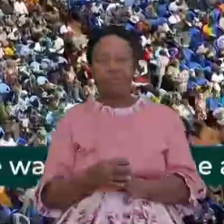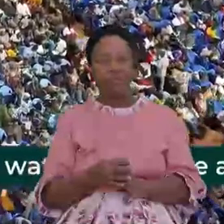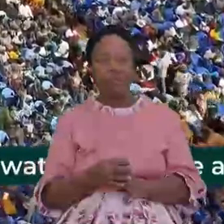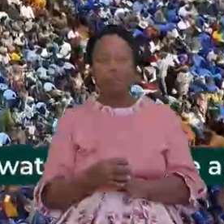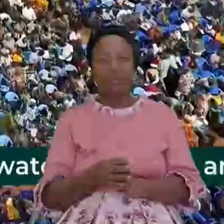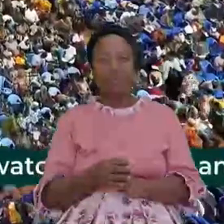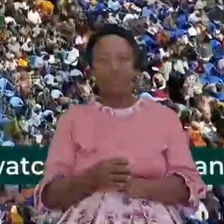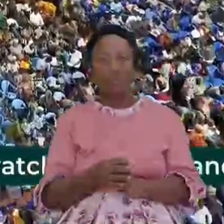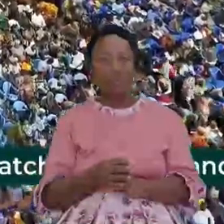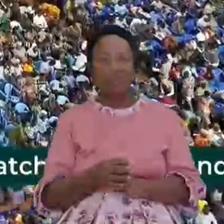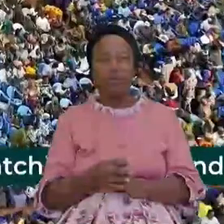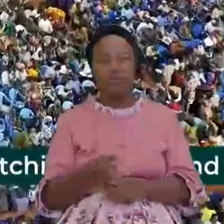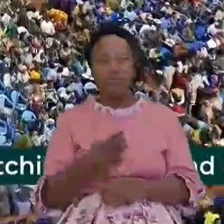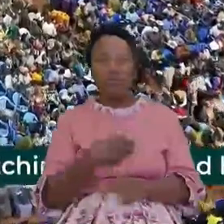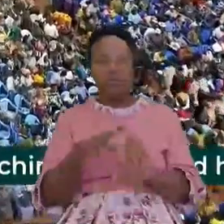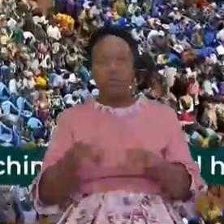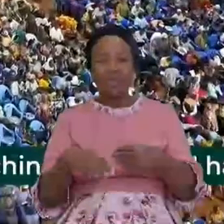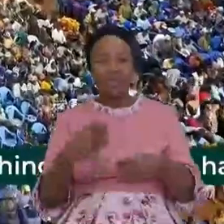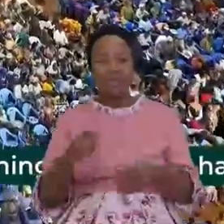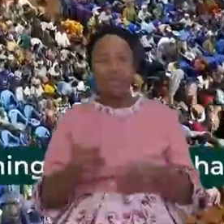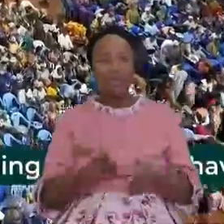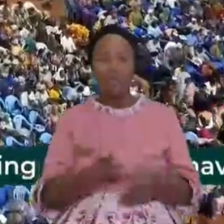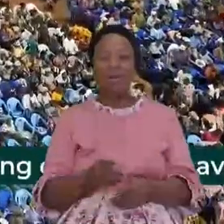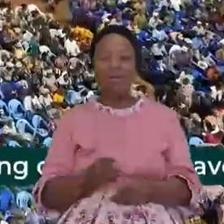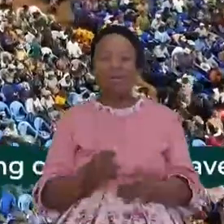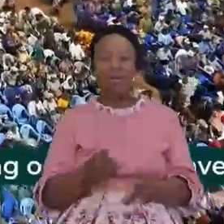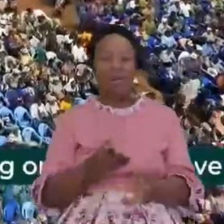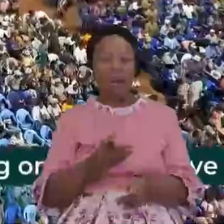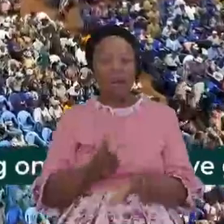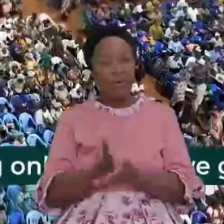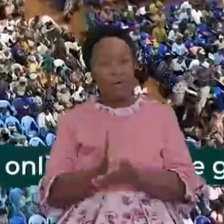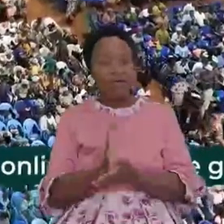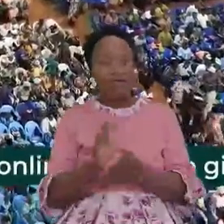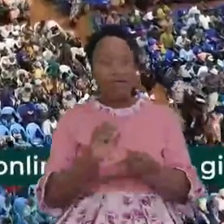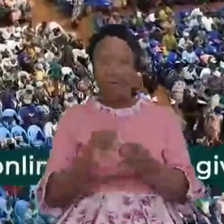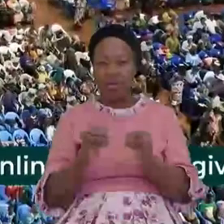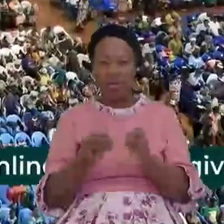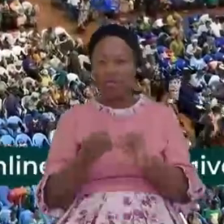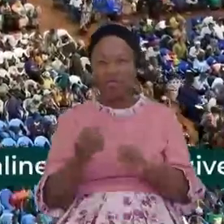Et donnez les vrais numéros. And give the correct numbers.